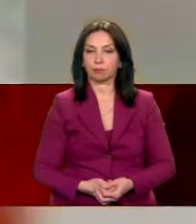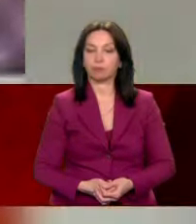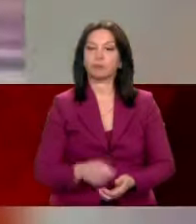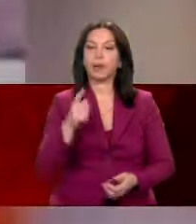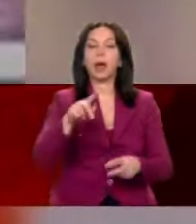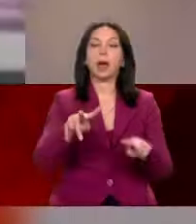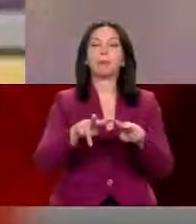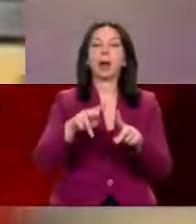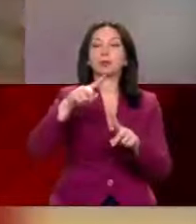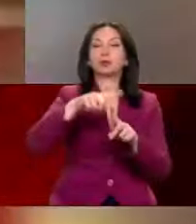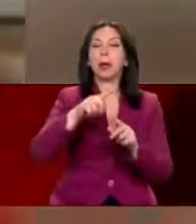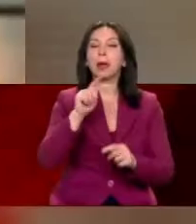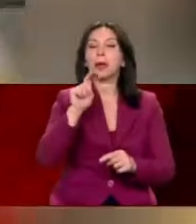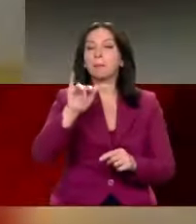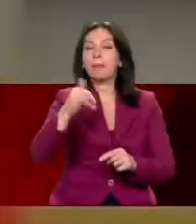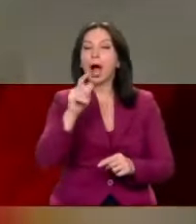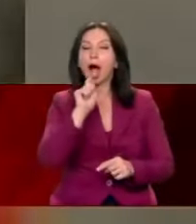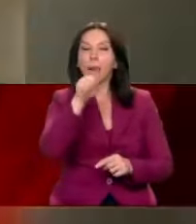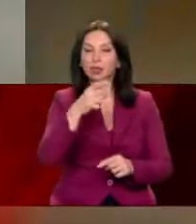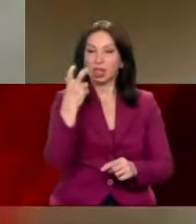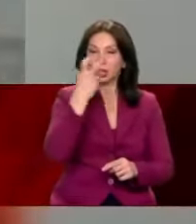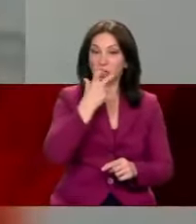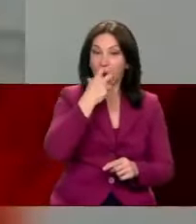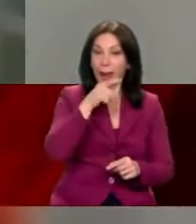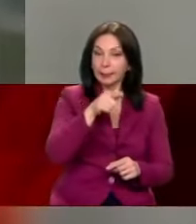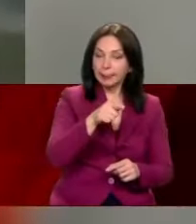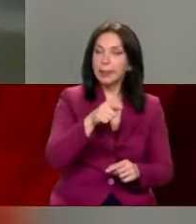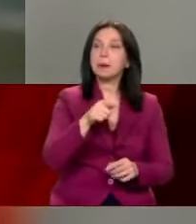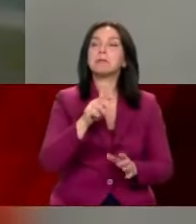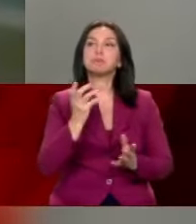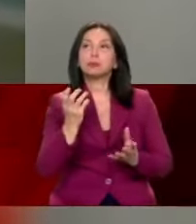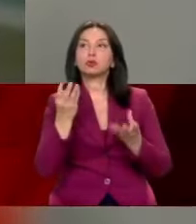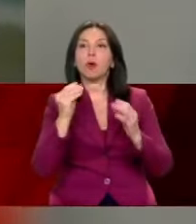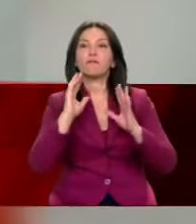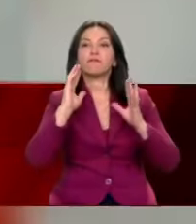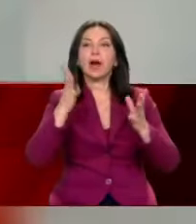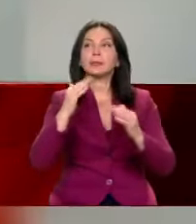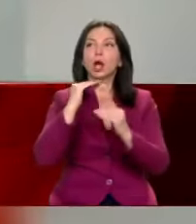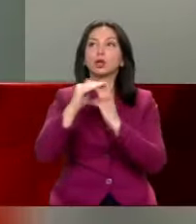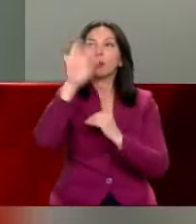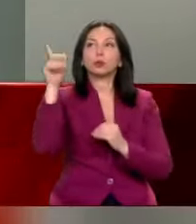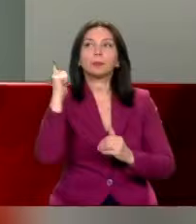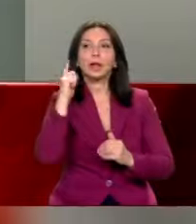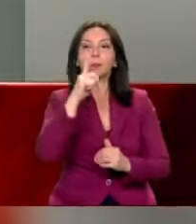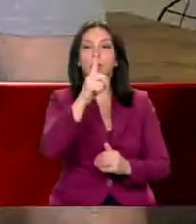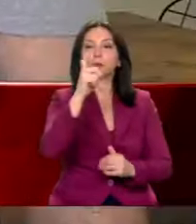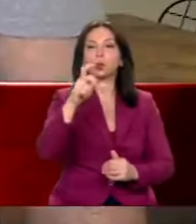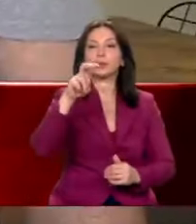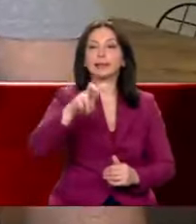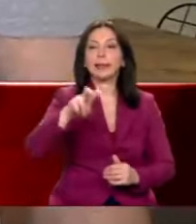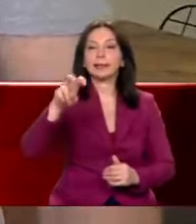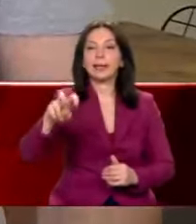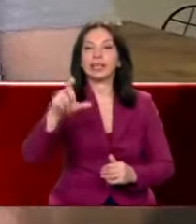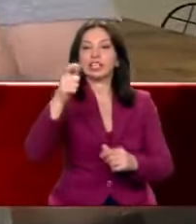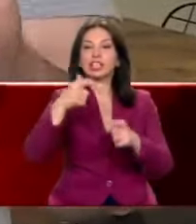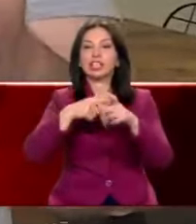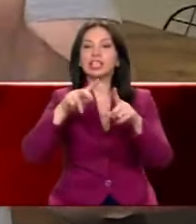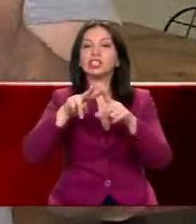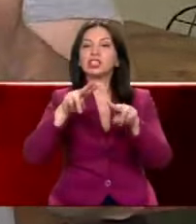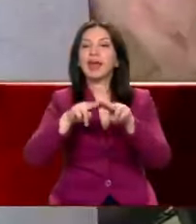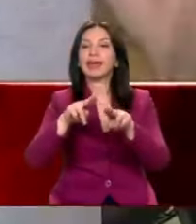görmedim. Mahmut Tuncer'in Bakkal Amca türküsü birden çok dinlendi, çok konuşuldu. Ben 1988 yılında Cenk Uray abi